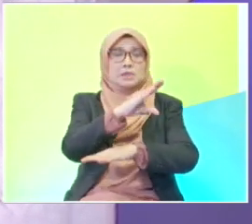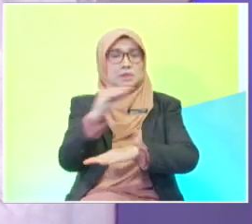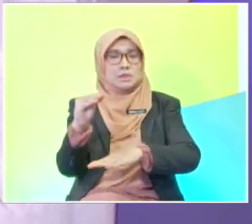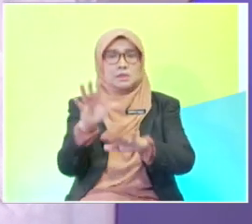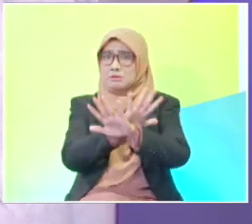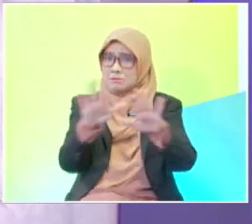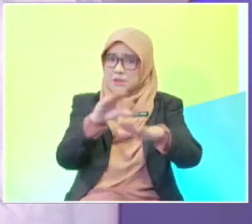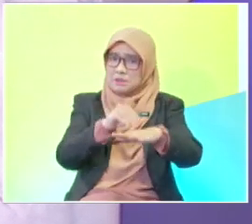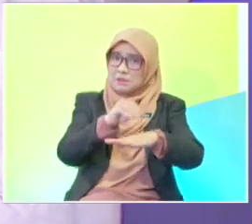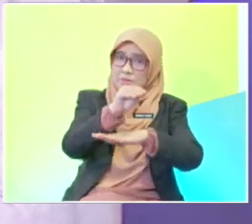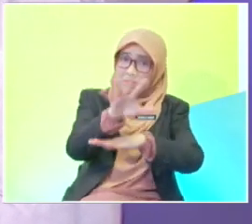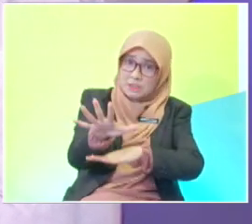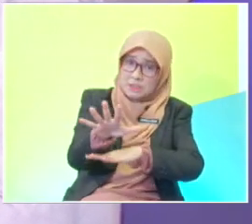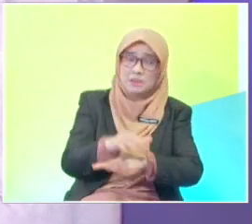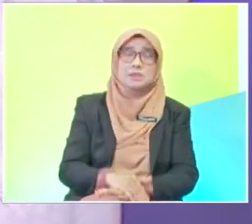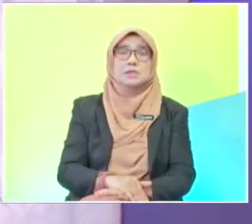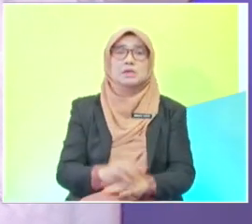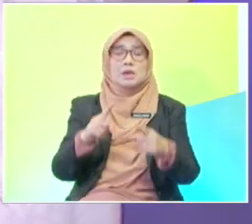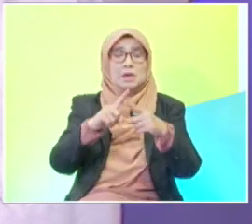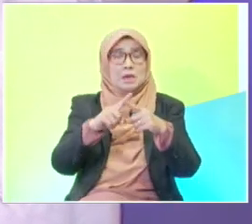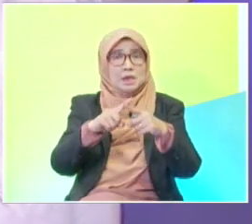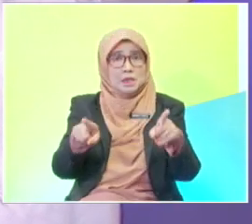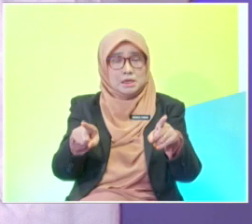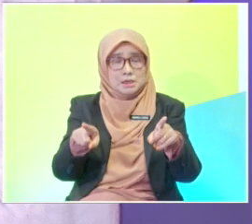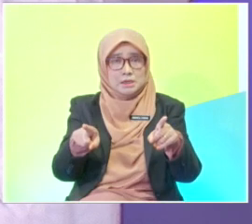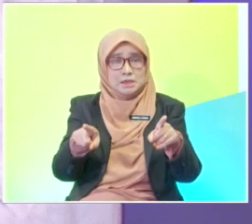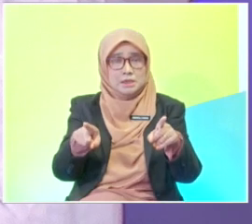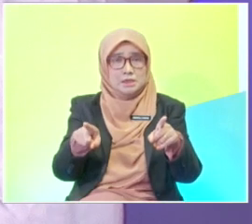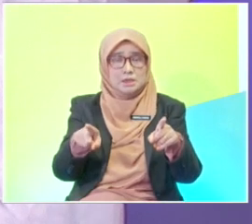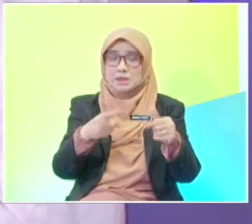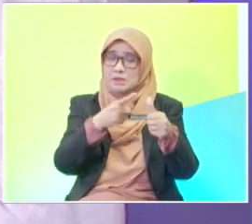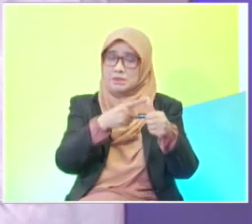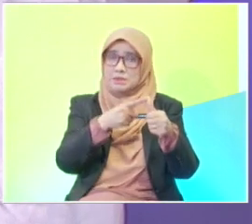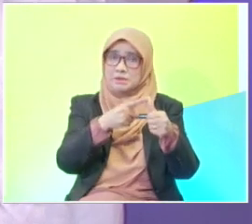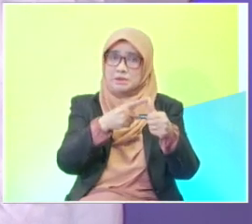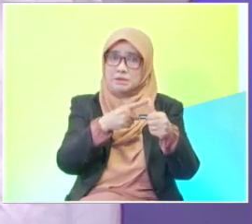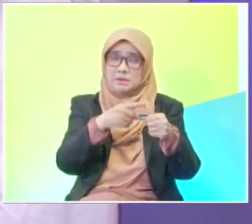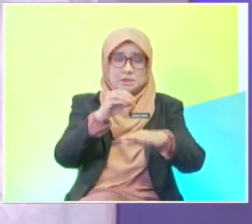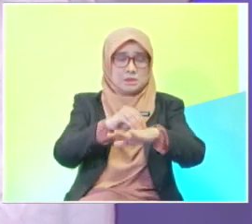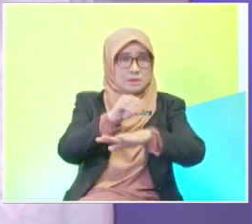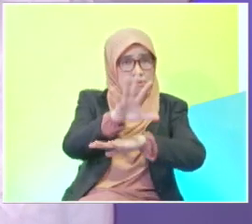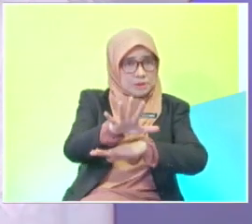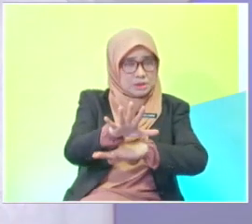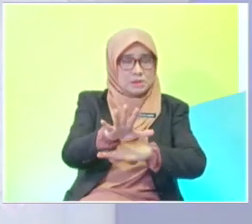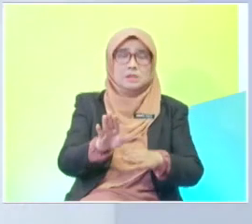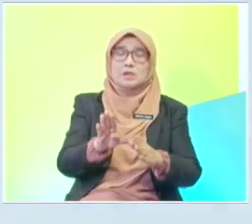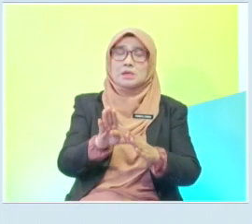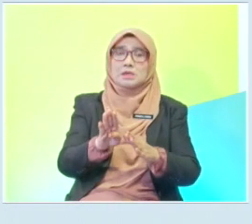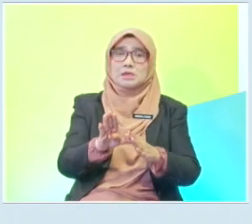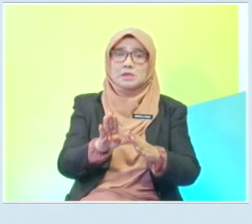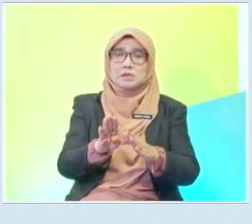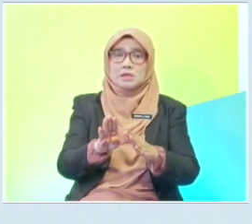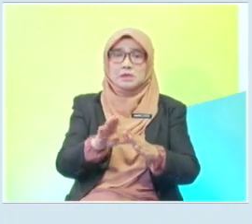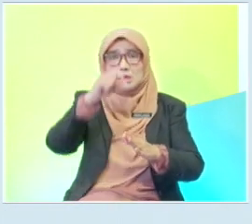Okey, perbezaan antara penyakit berjangkit dengan penyakit yang tidak berjangkit. Okey, pertama, penyakit berjangkit berlaku disebabkan